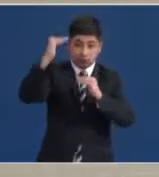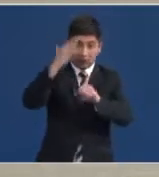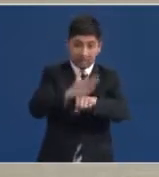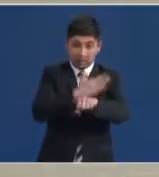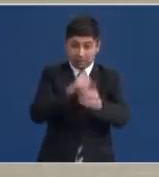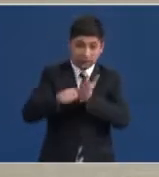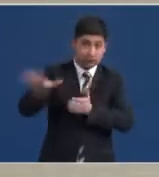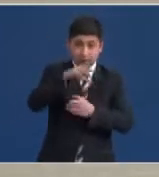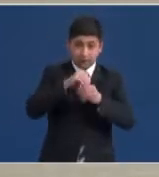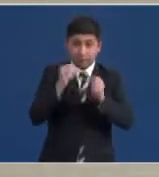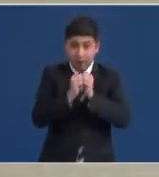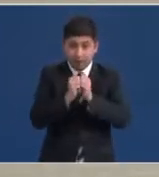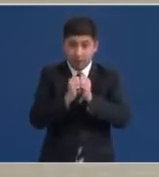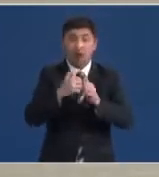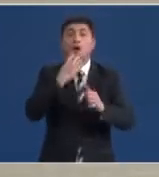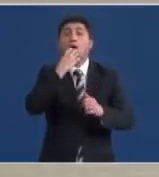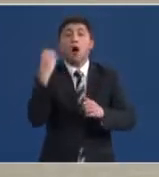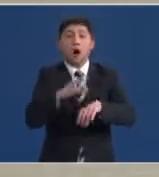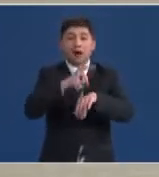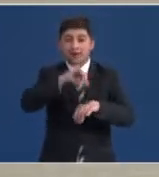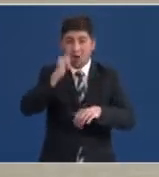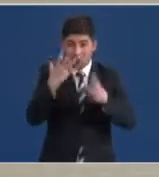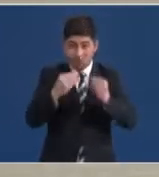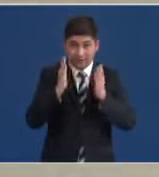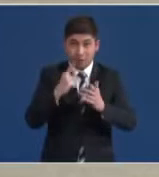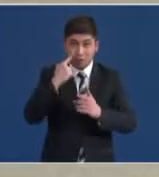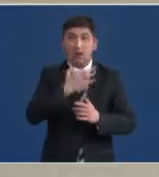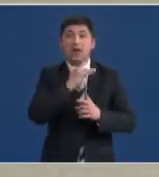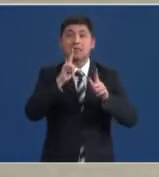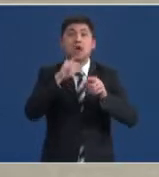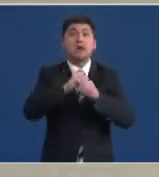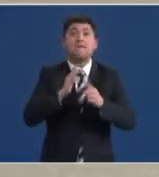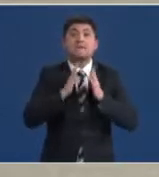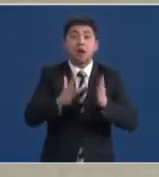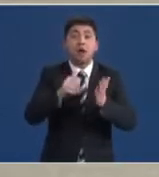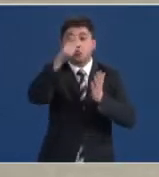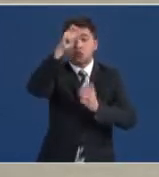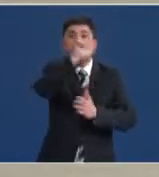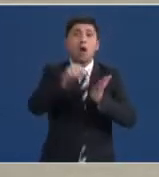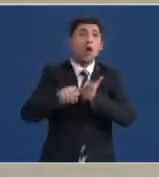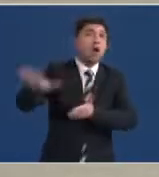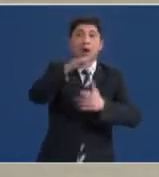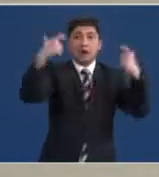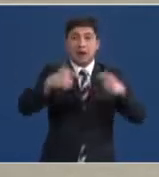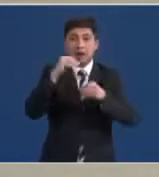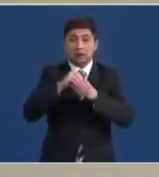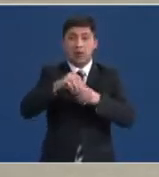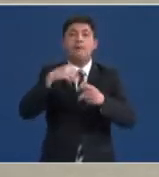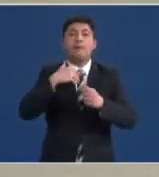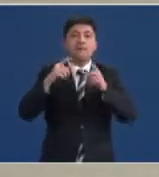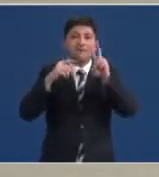üstü vatandaşlarımız ile Kronik hastalığı olanların ihtiyaçları için Türkiye'nin her yerinde